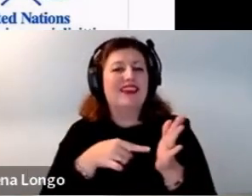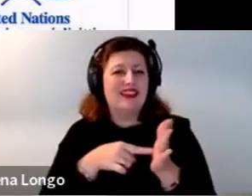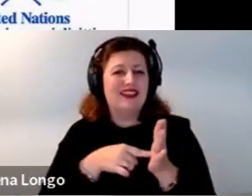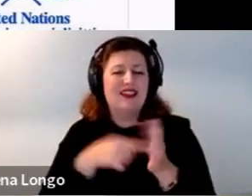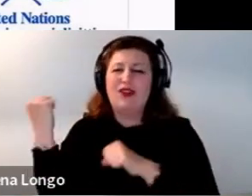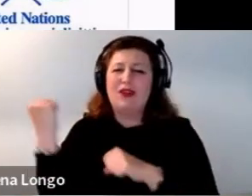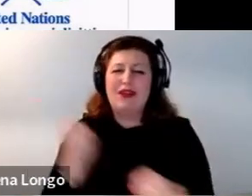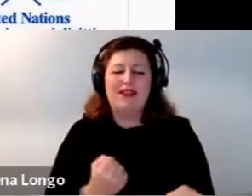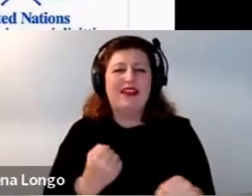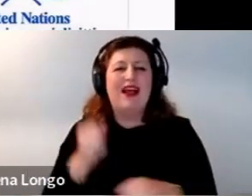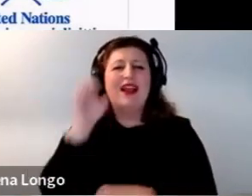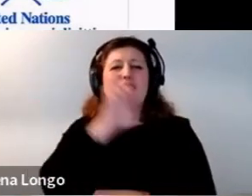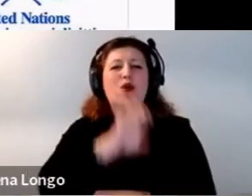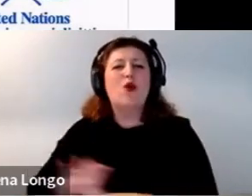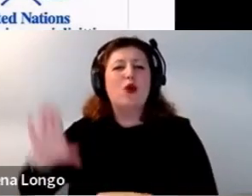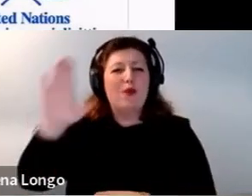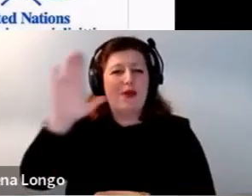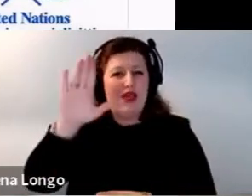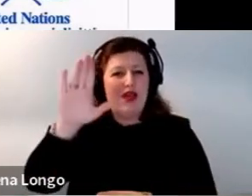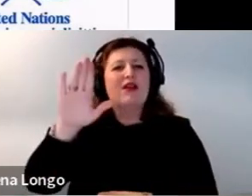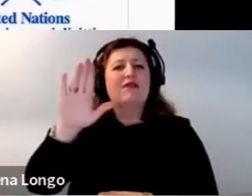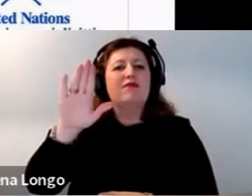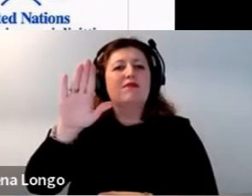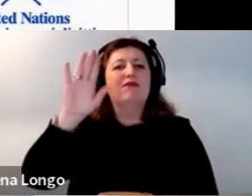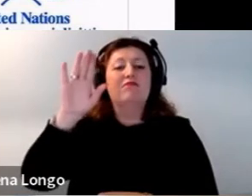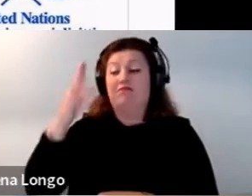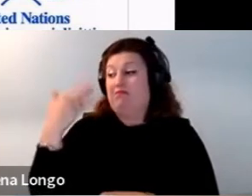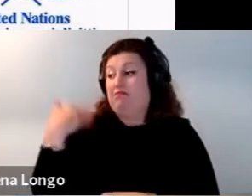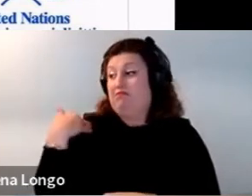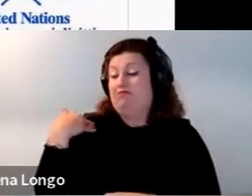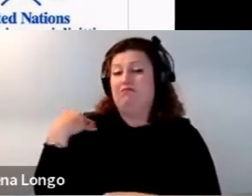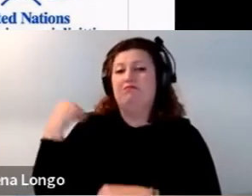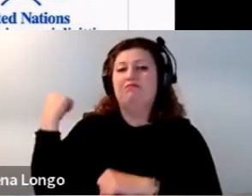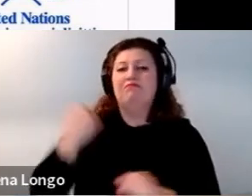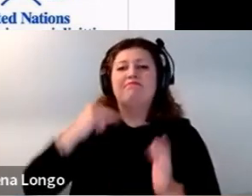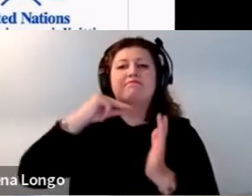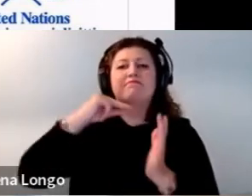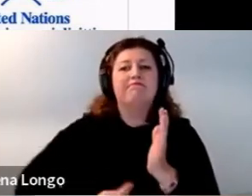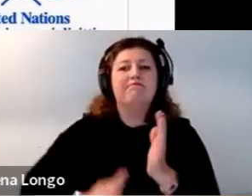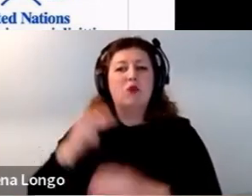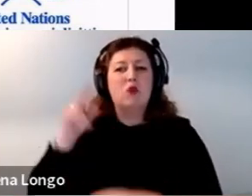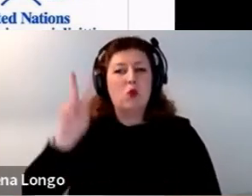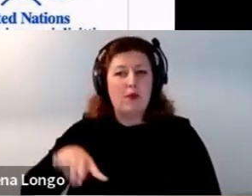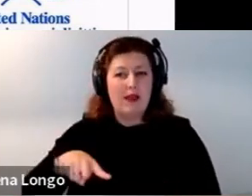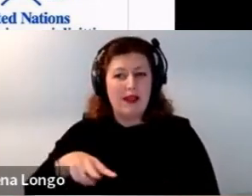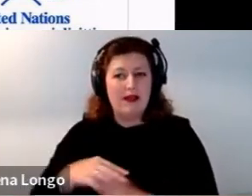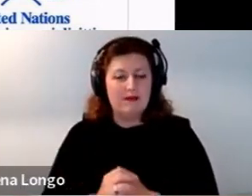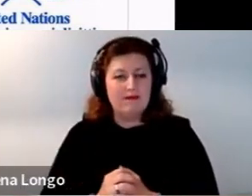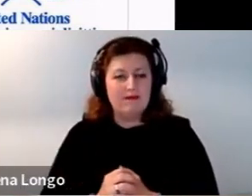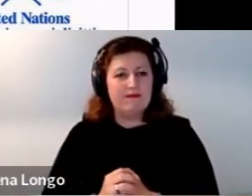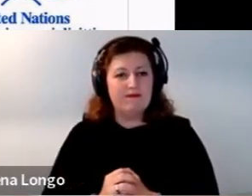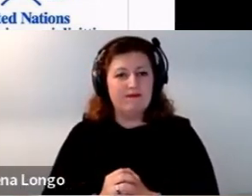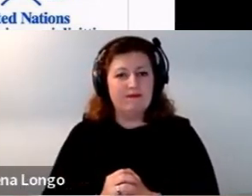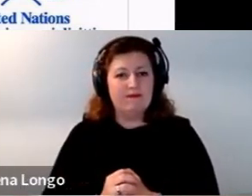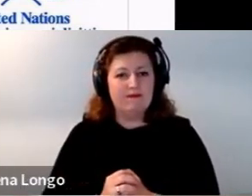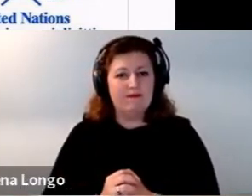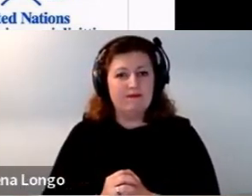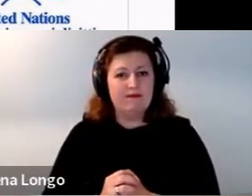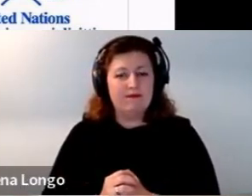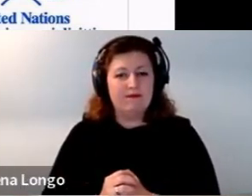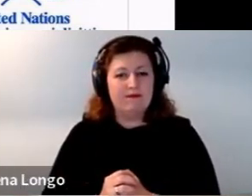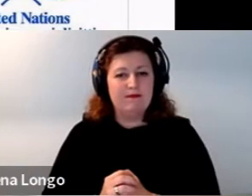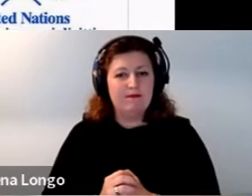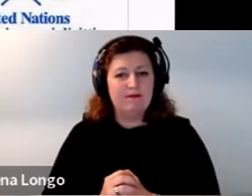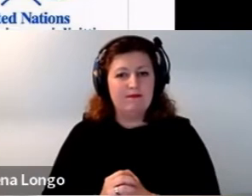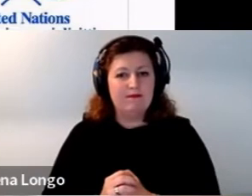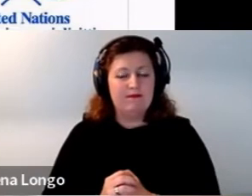Europea, licenziata nell'anno 2000. Abbiamo ancora altri due importanti